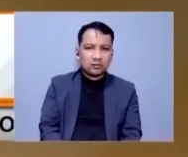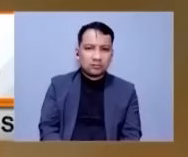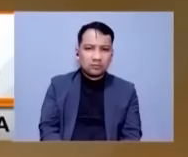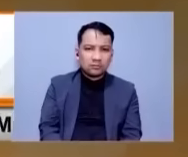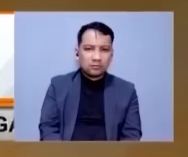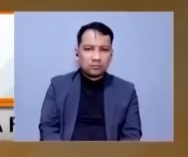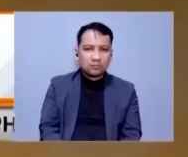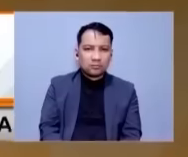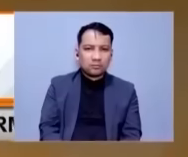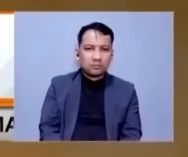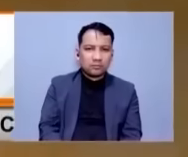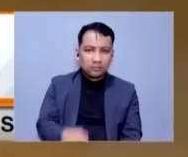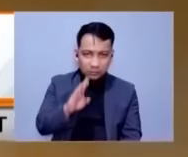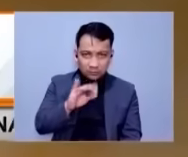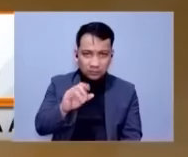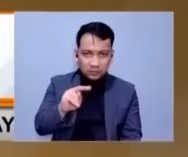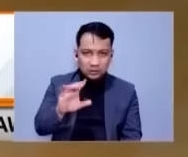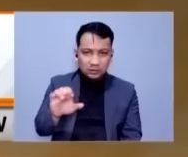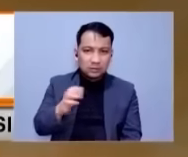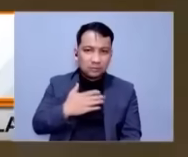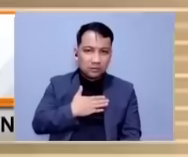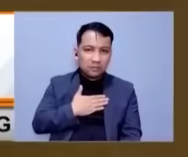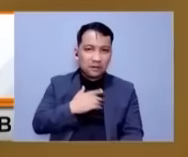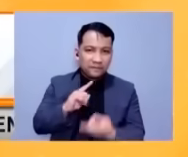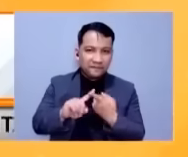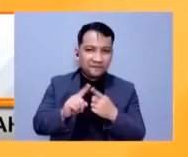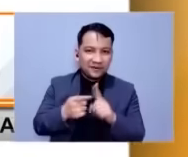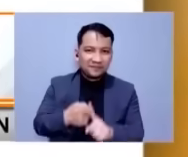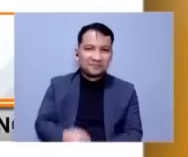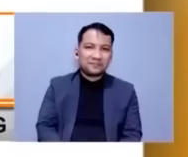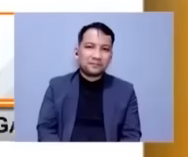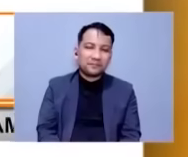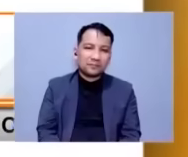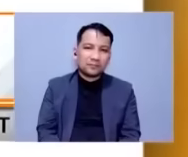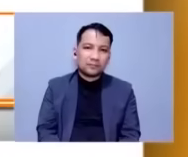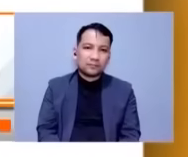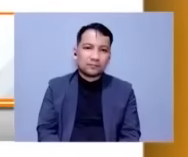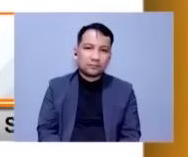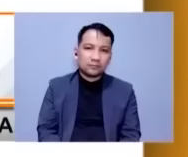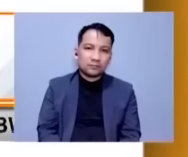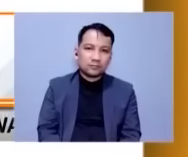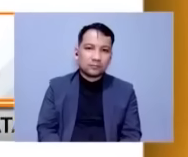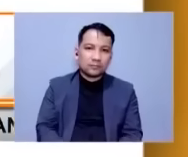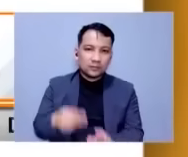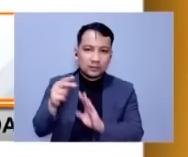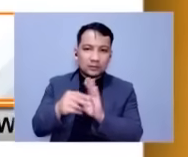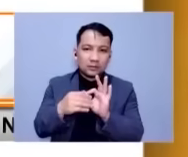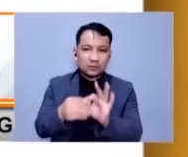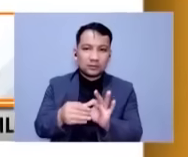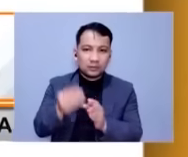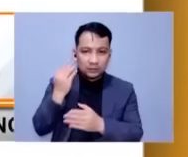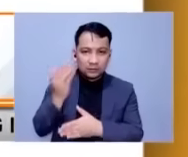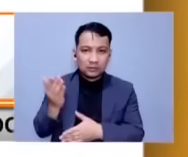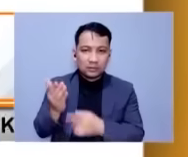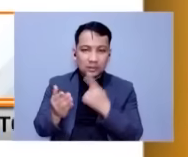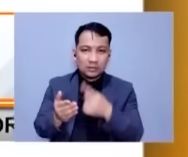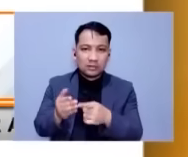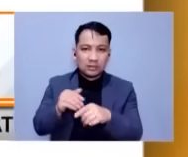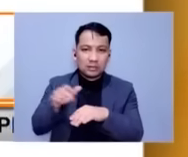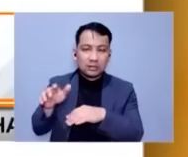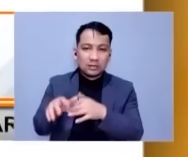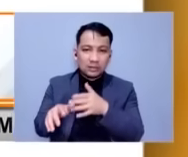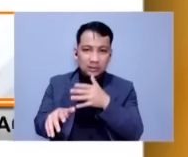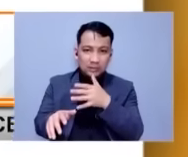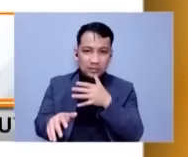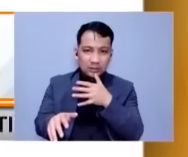Beyonce is my friend. Beyonce is your friend? Video niya na ito, nakarating pa mismo sa mommy ni Beyonce na si